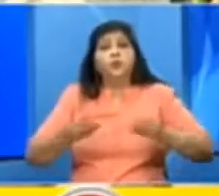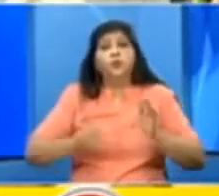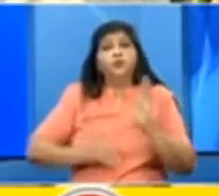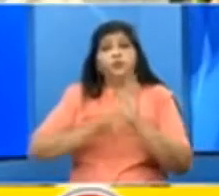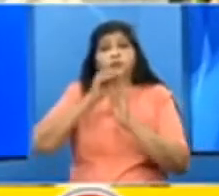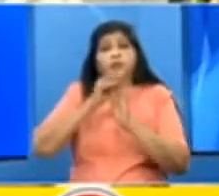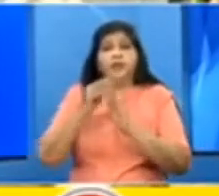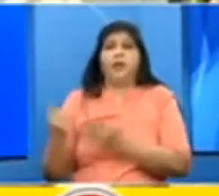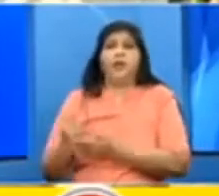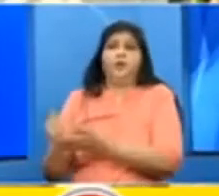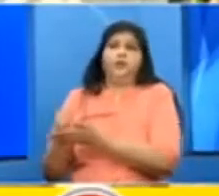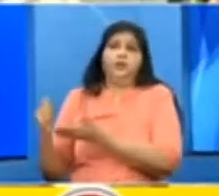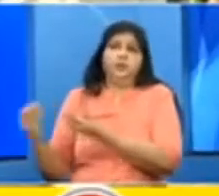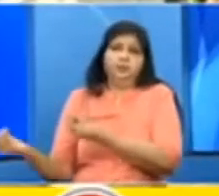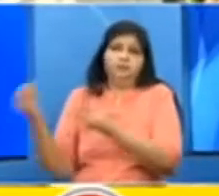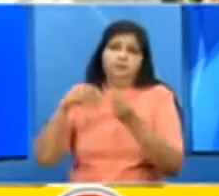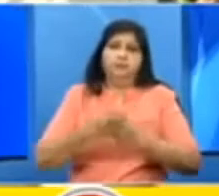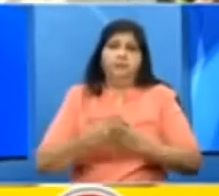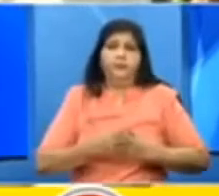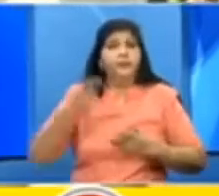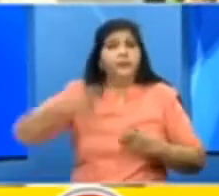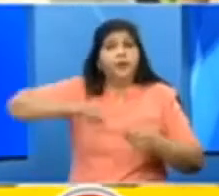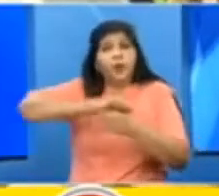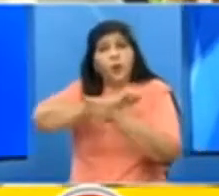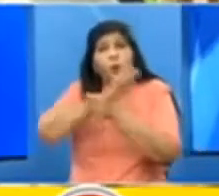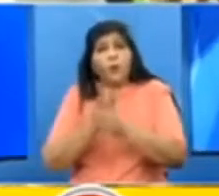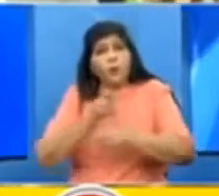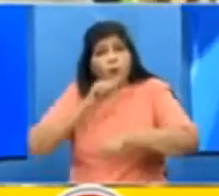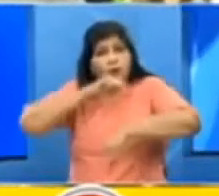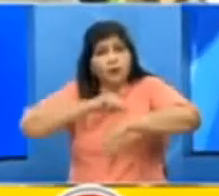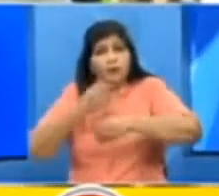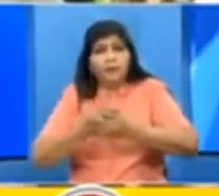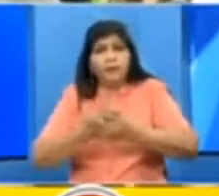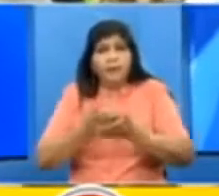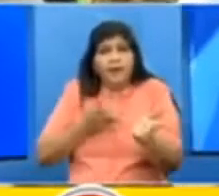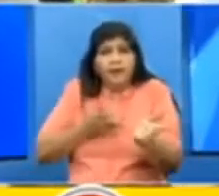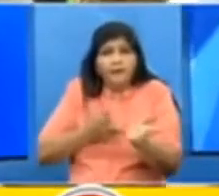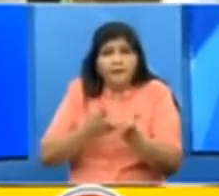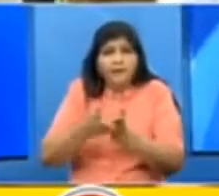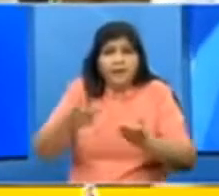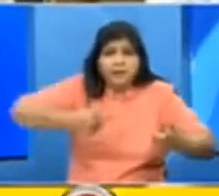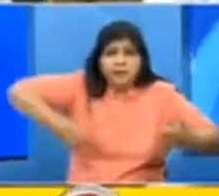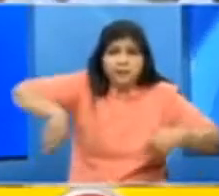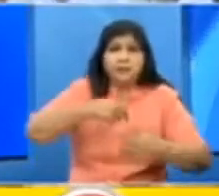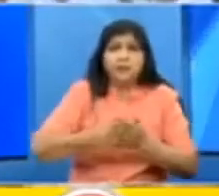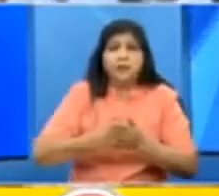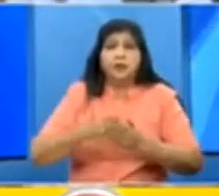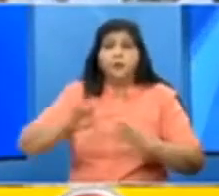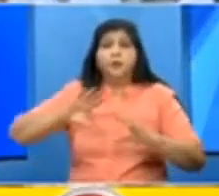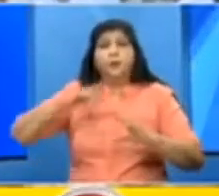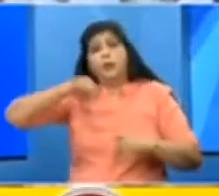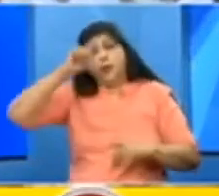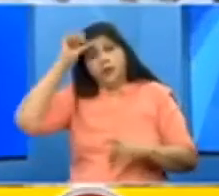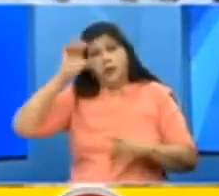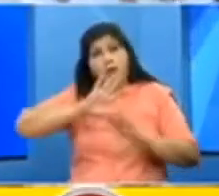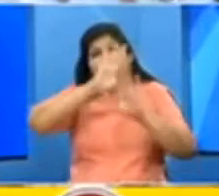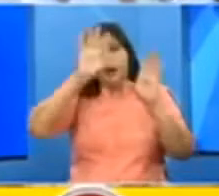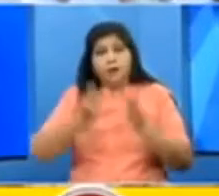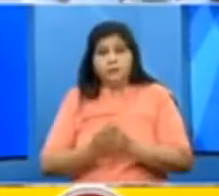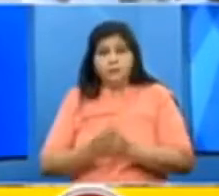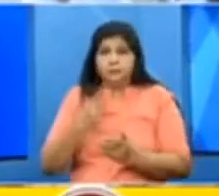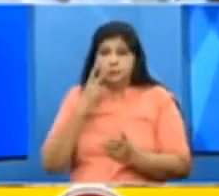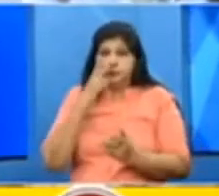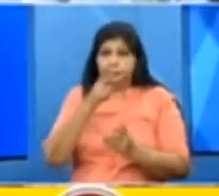है। साथियों, कोरोना काल में तो हमारे ग्रामीण क्षेत्रों ने पूरे देश को दिशा दिखाई